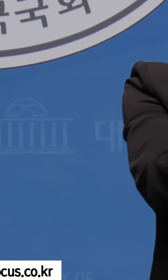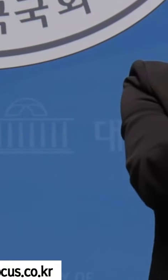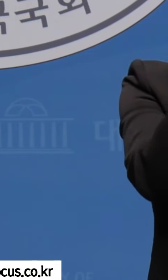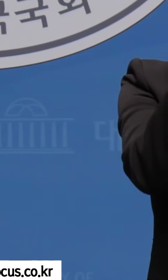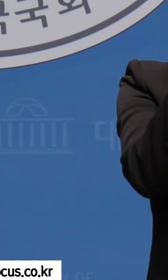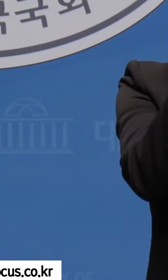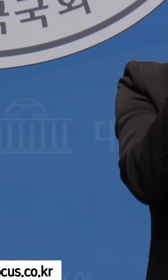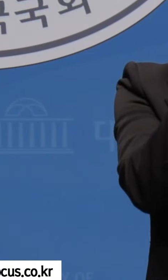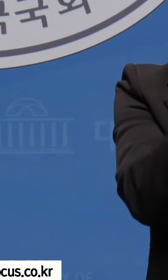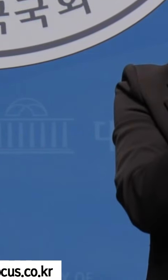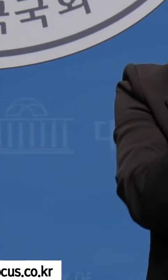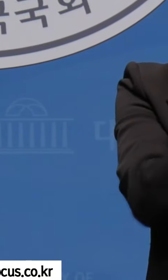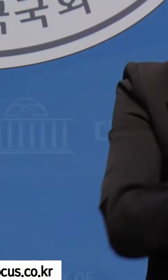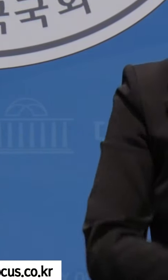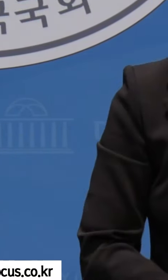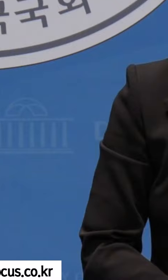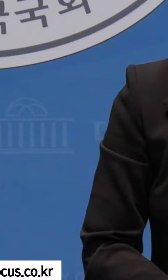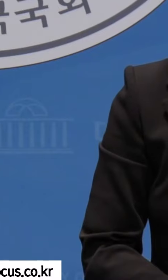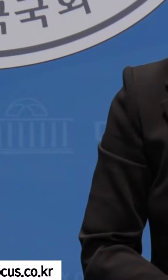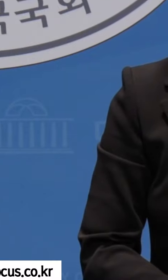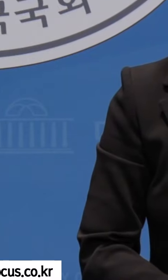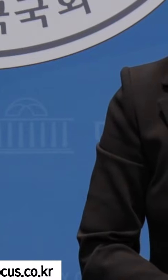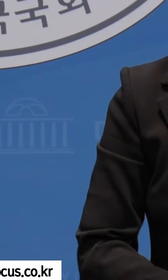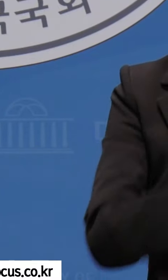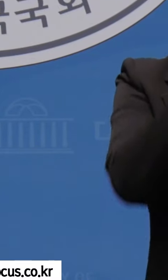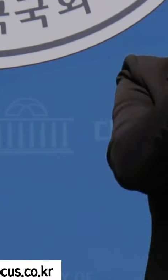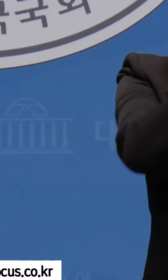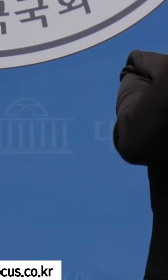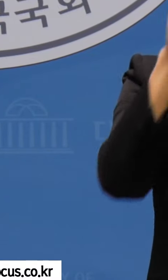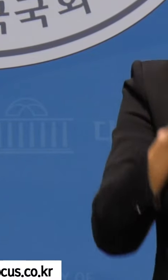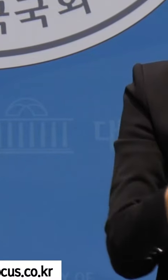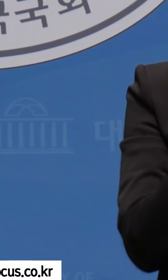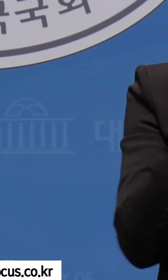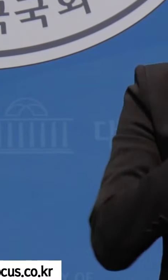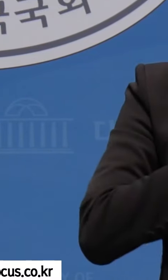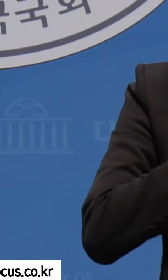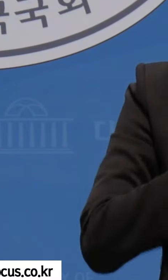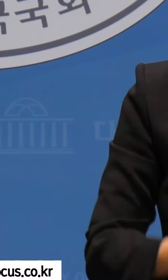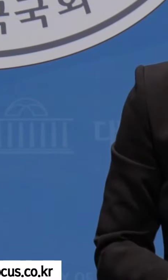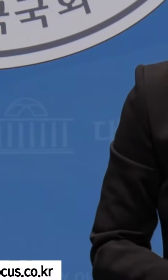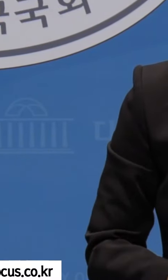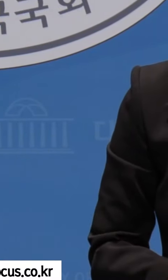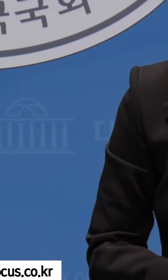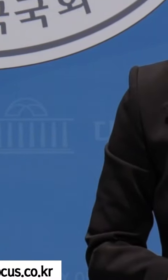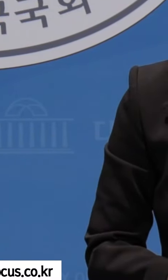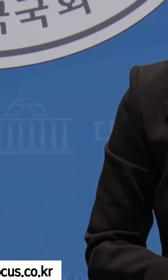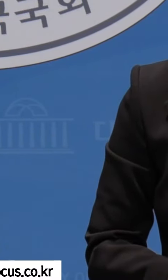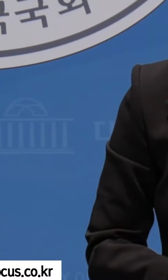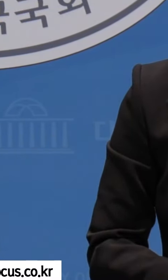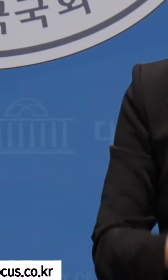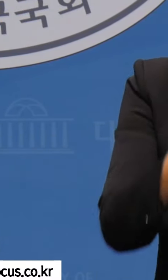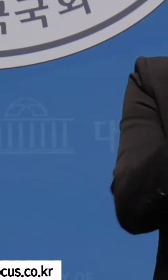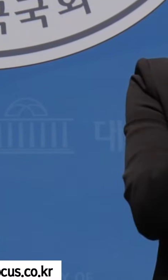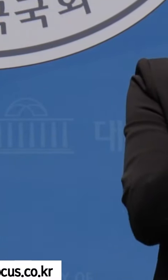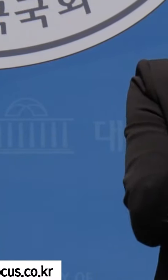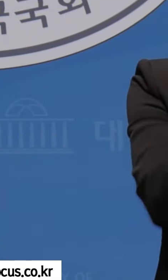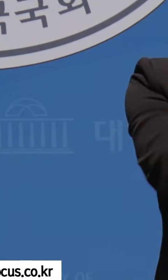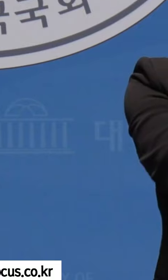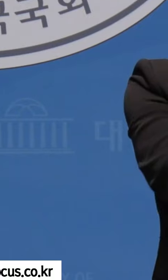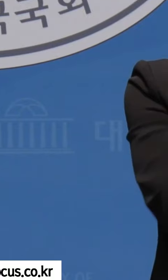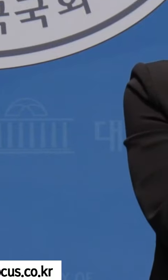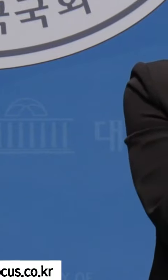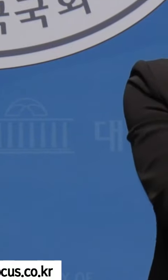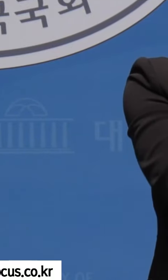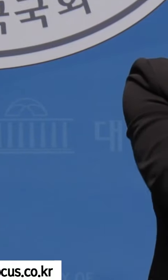졸업하고 평생 동대문에서 살아온 동대문구 사람입니다 지역 주민을 섬기고